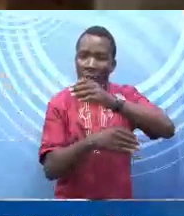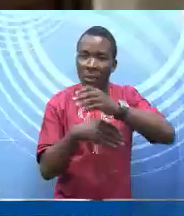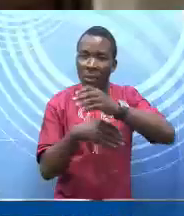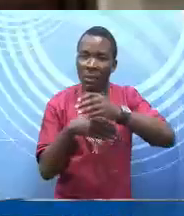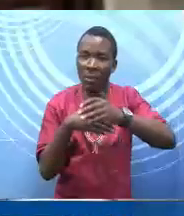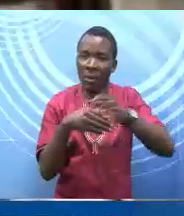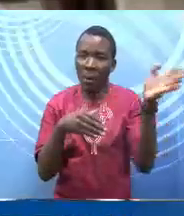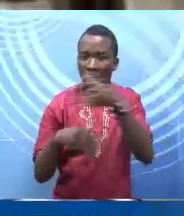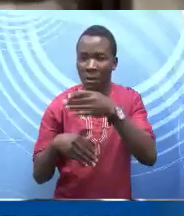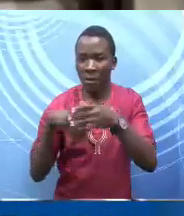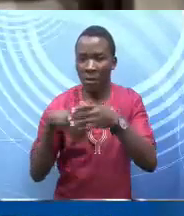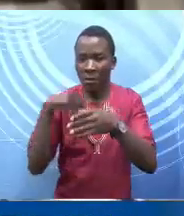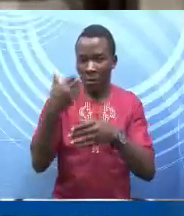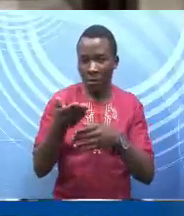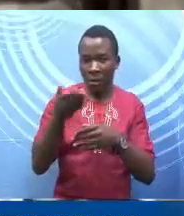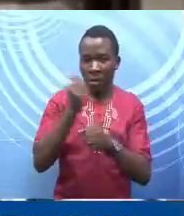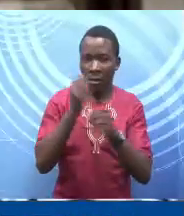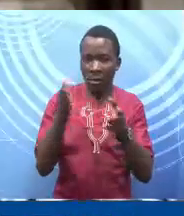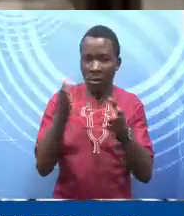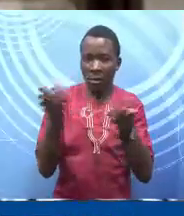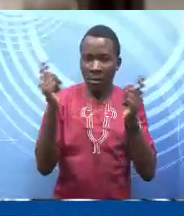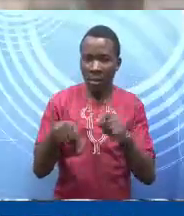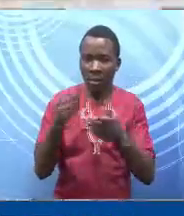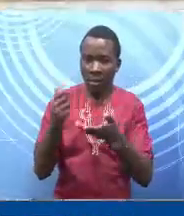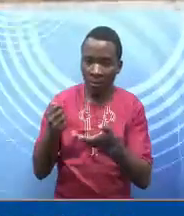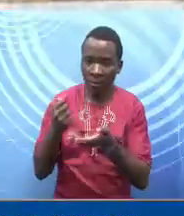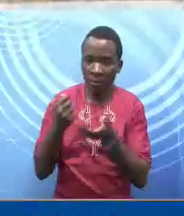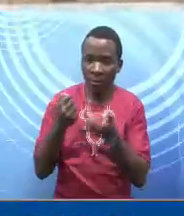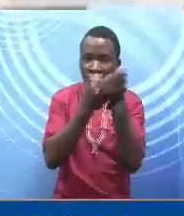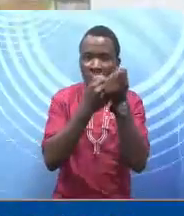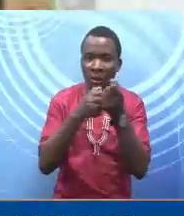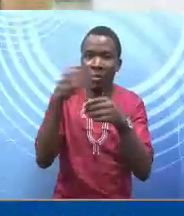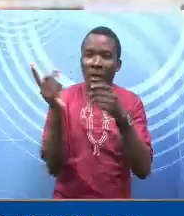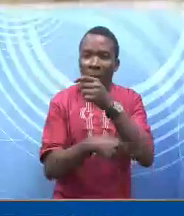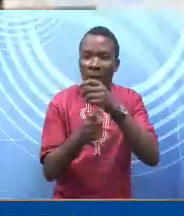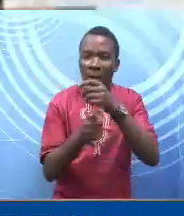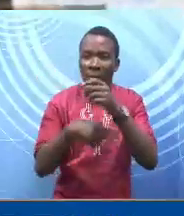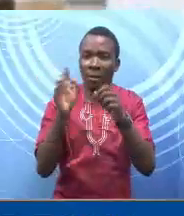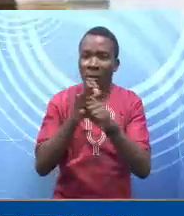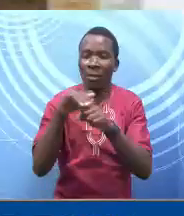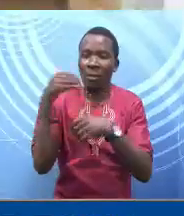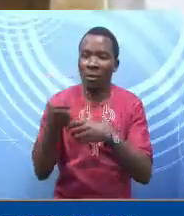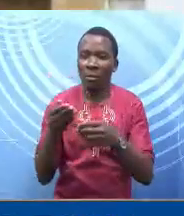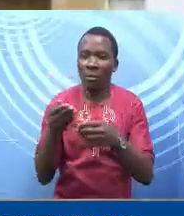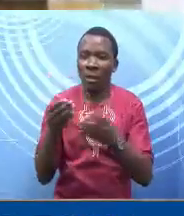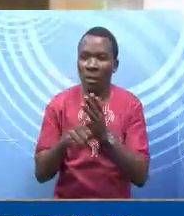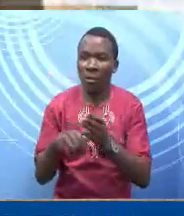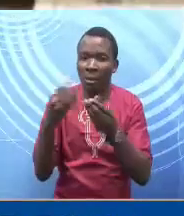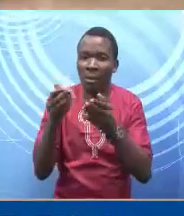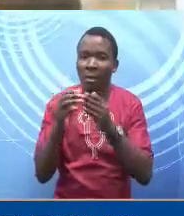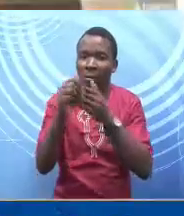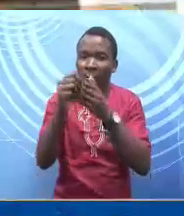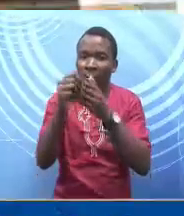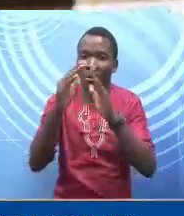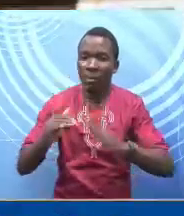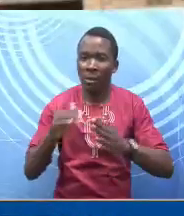Abakozi be baraza baramufasha bankira hasi barankubitagura. Nyuma yaho yagerageje kuregera ubuyobozi bwaho bw'umudugudu ngo ariko ngo asabwa